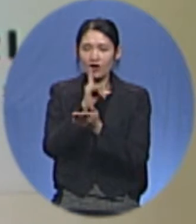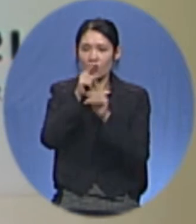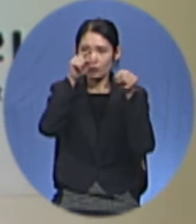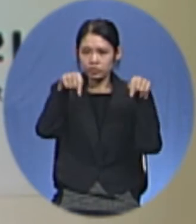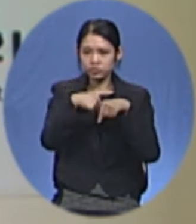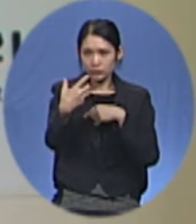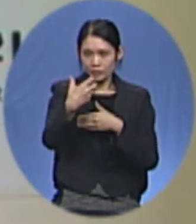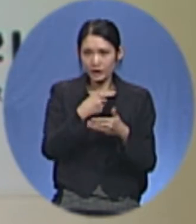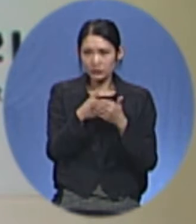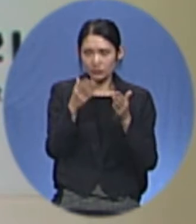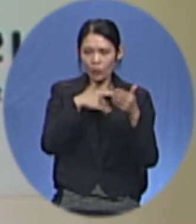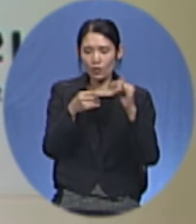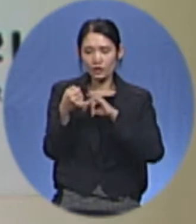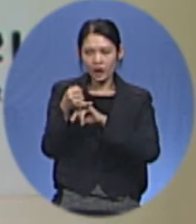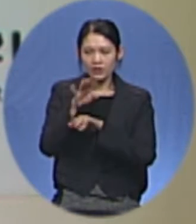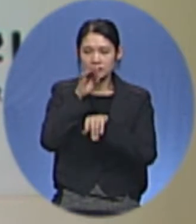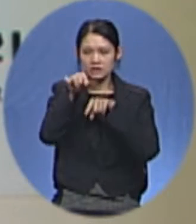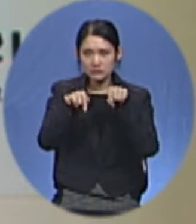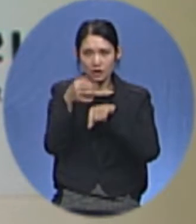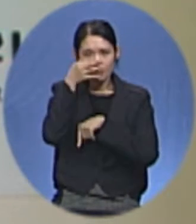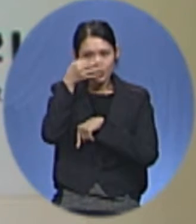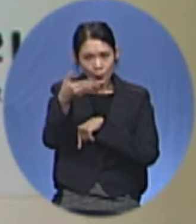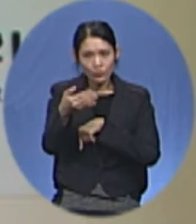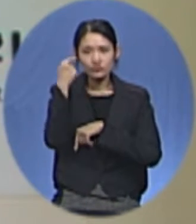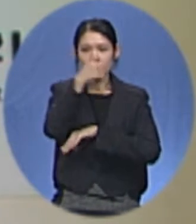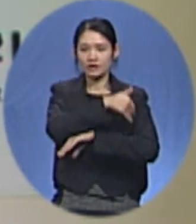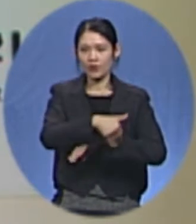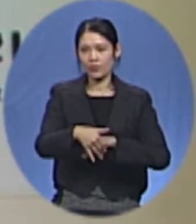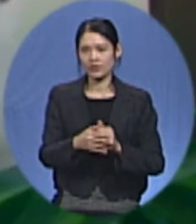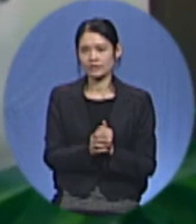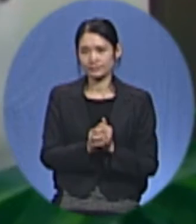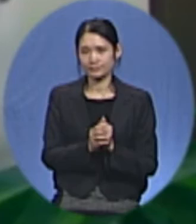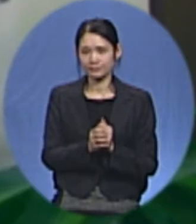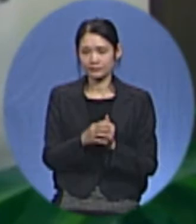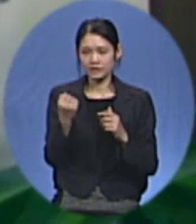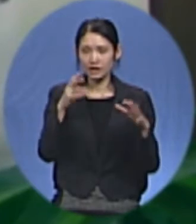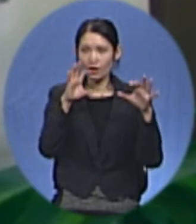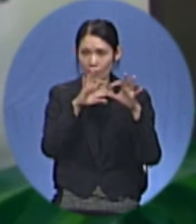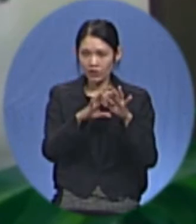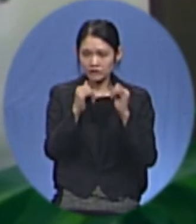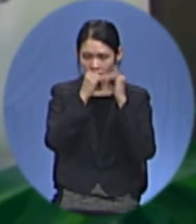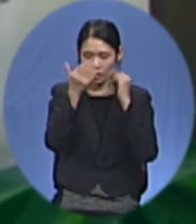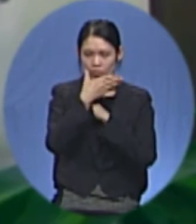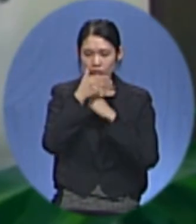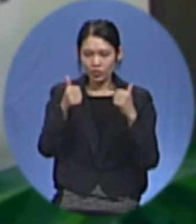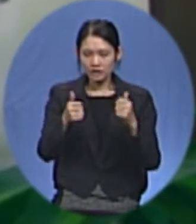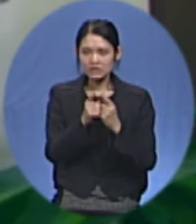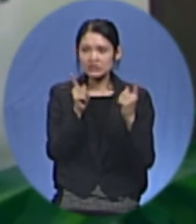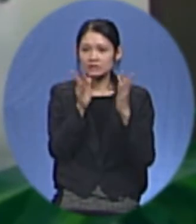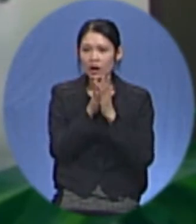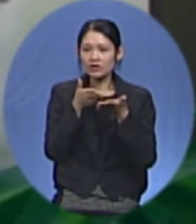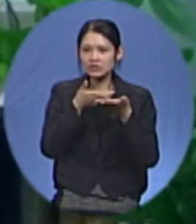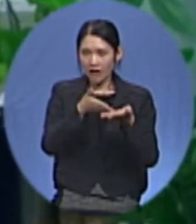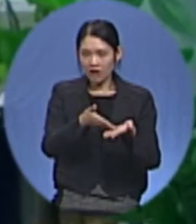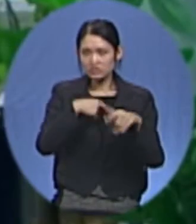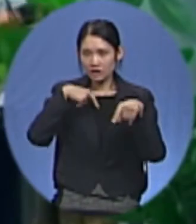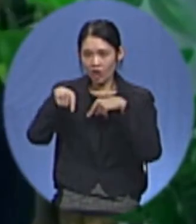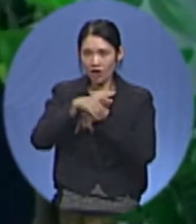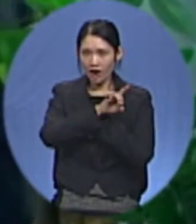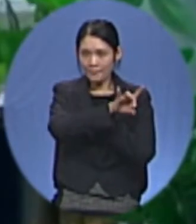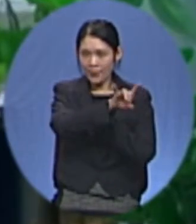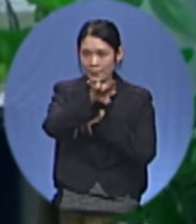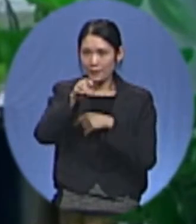뒤 공약실천 사업방향을 제시할 예정입니다. 이에 사회복지사들이 직접 제안한 정책을 각